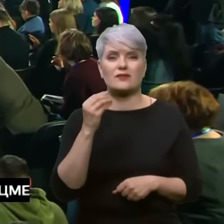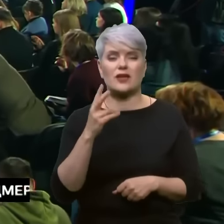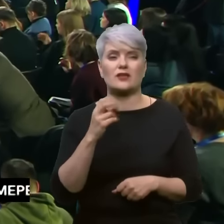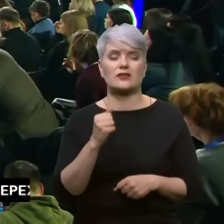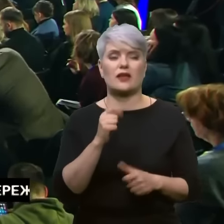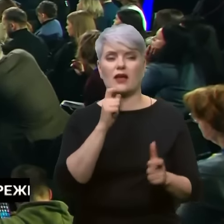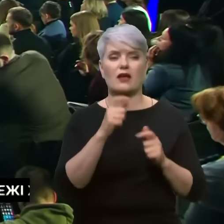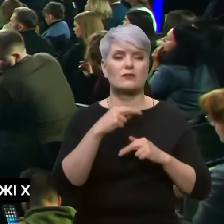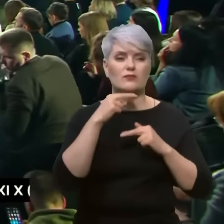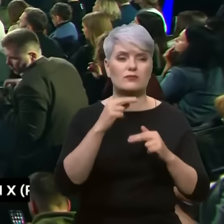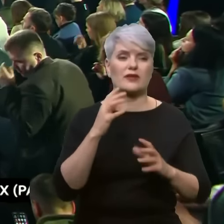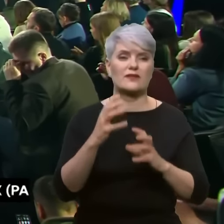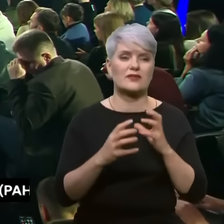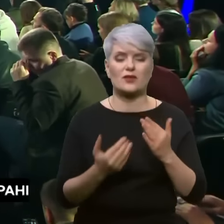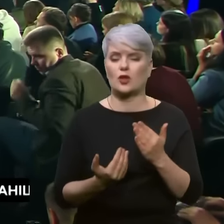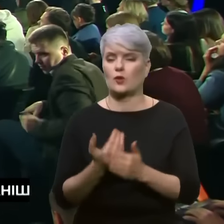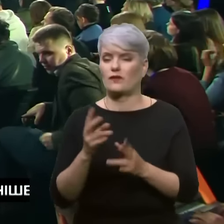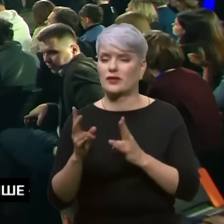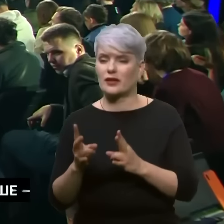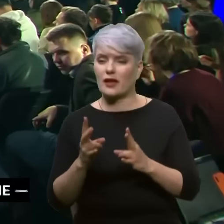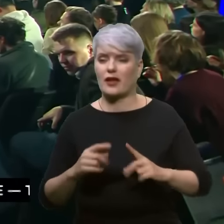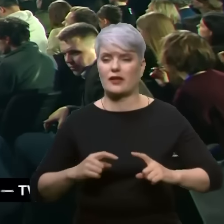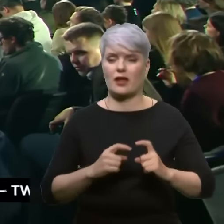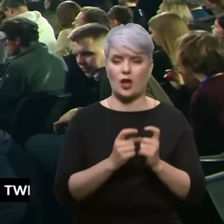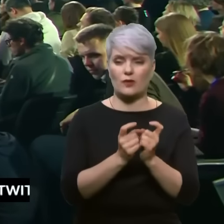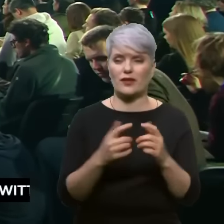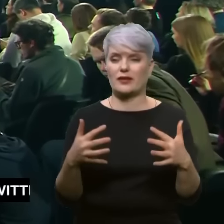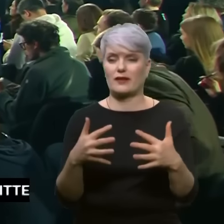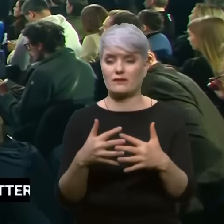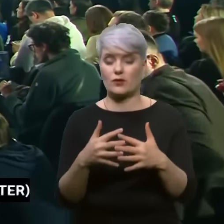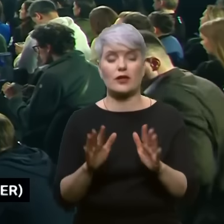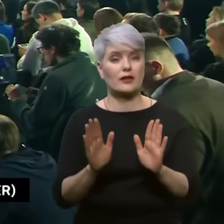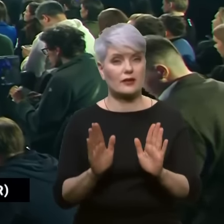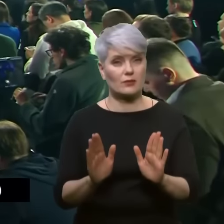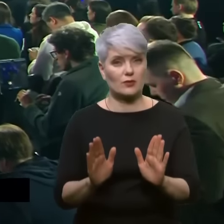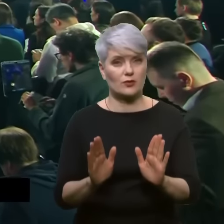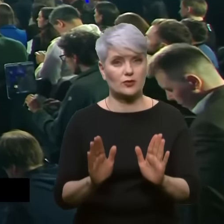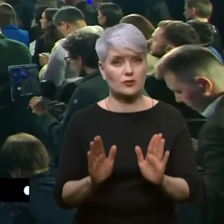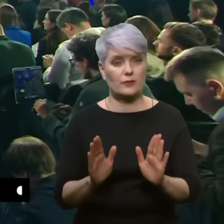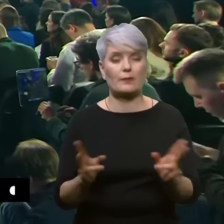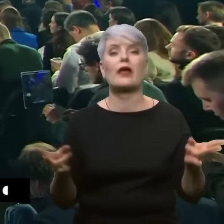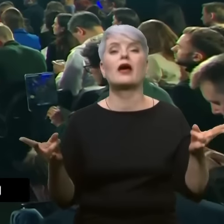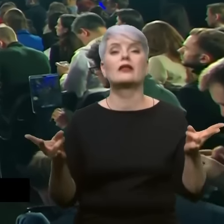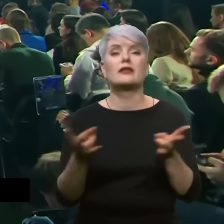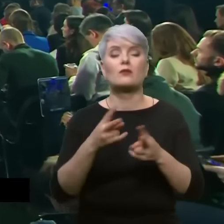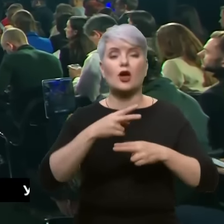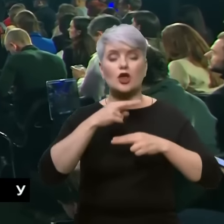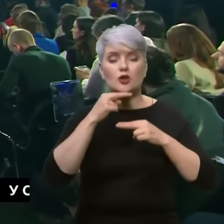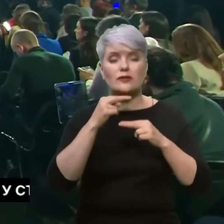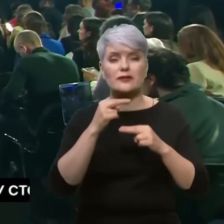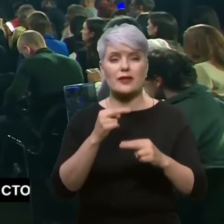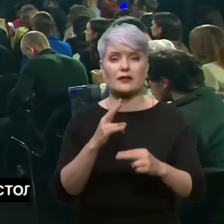світі, нові трагедії, конфлікти і воїни. Тим не менш, треба зосередитись на